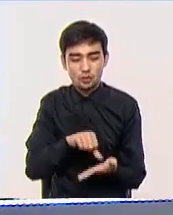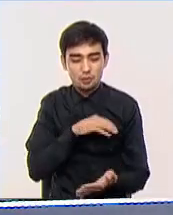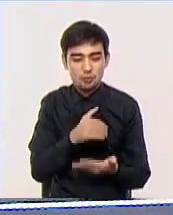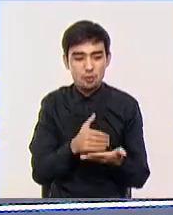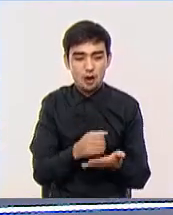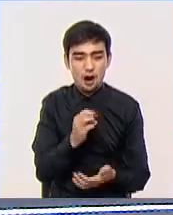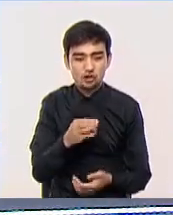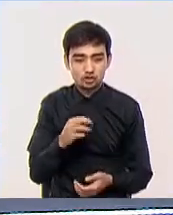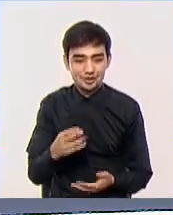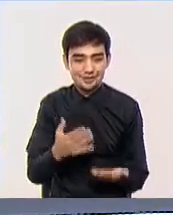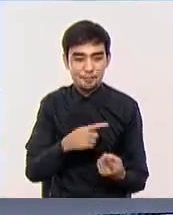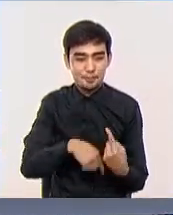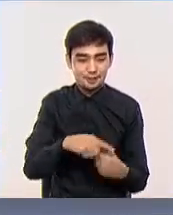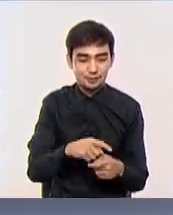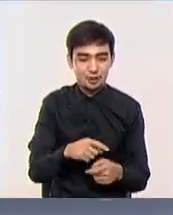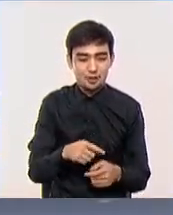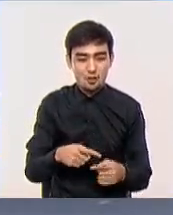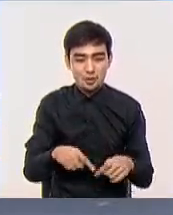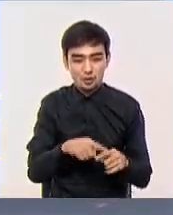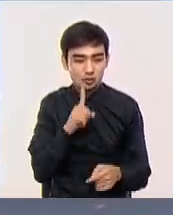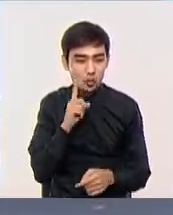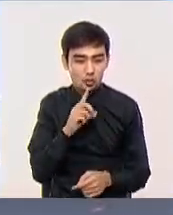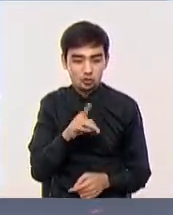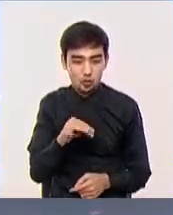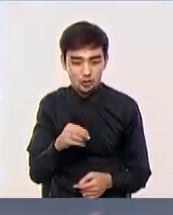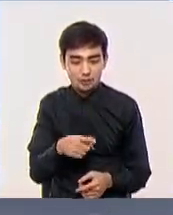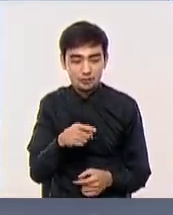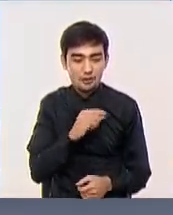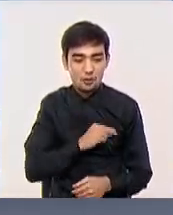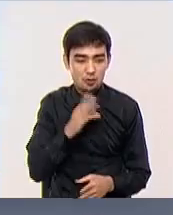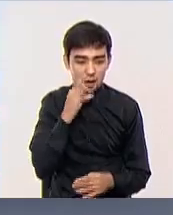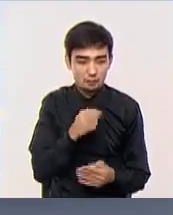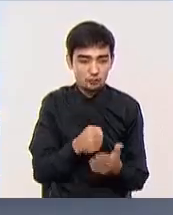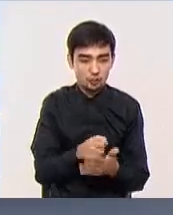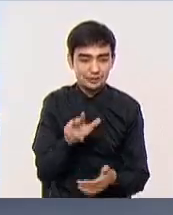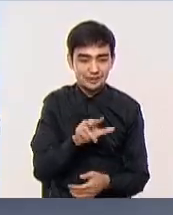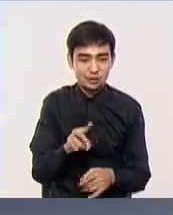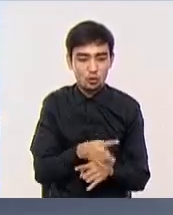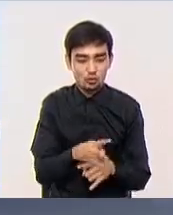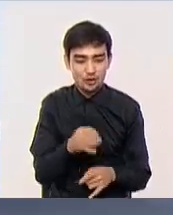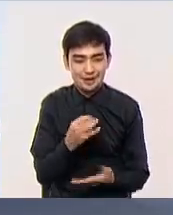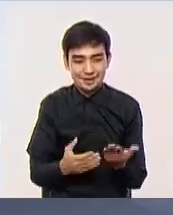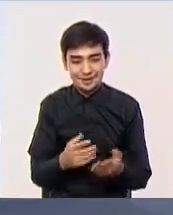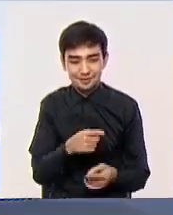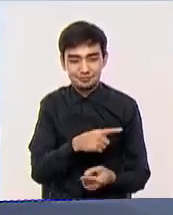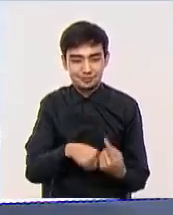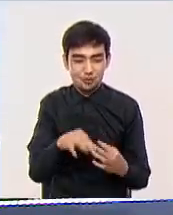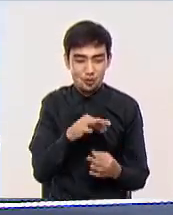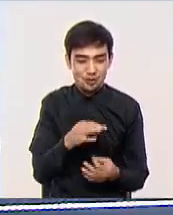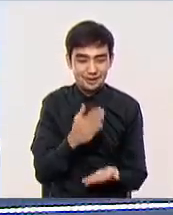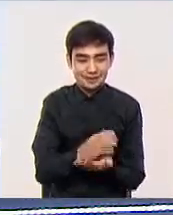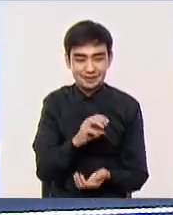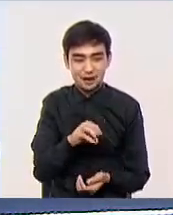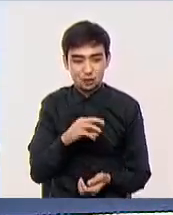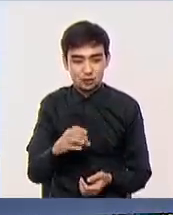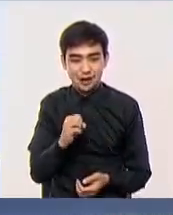проекте «Ашик». Если бизнес-объект расположен в зеленой зоне, то он сможет работать до 3 часов ночи. Если предприниматель имеет статус